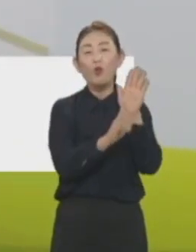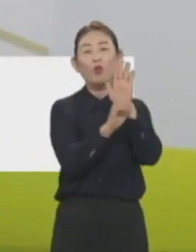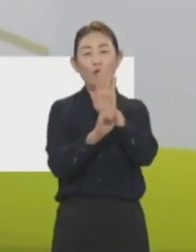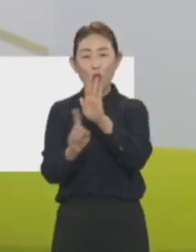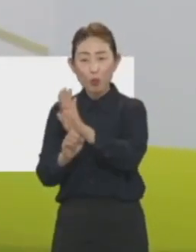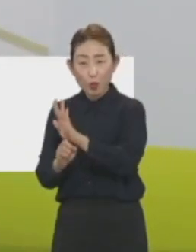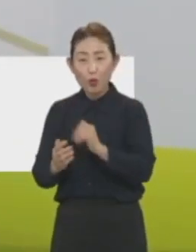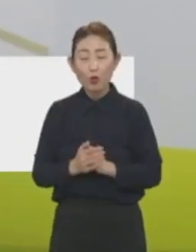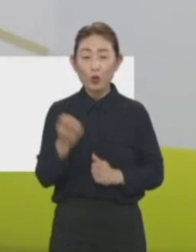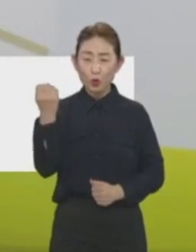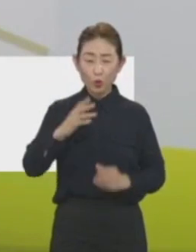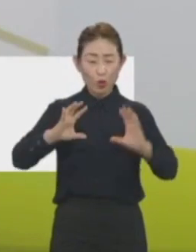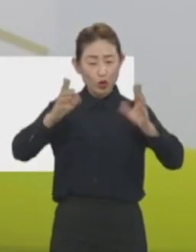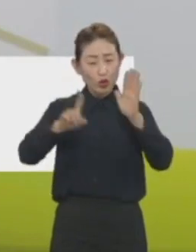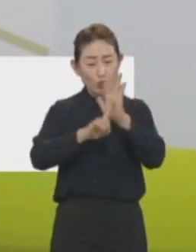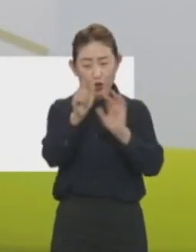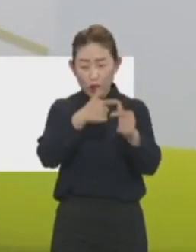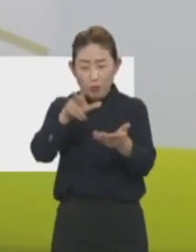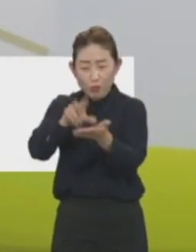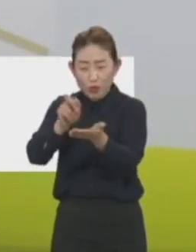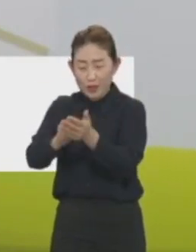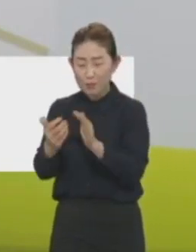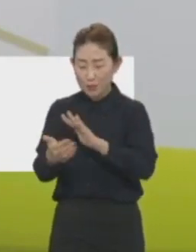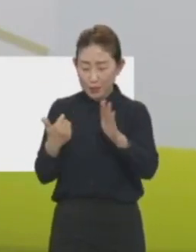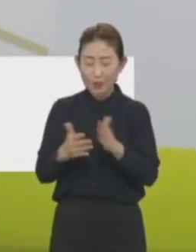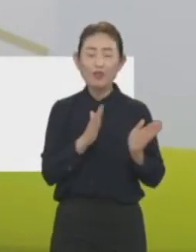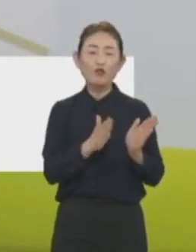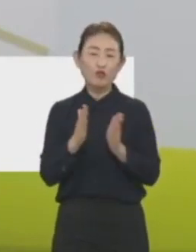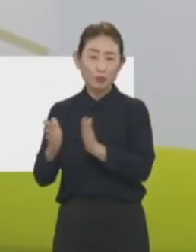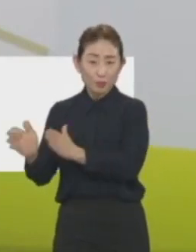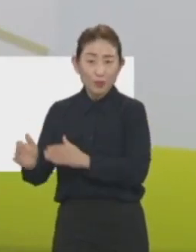기후위기를 대응할 수 있는 준비의 장으로 이곳